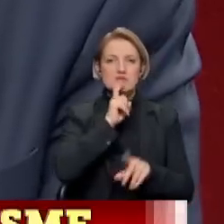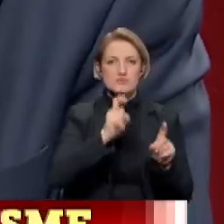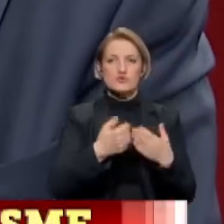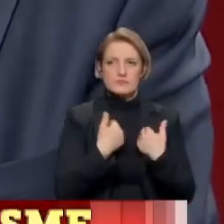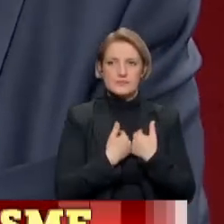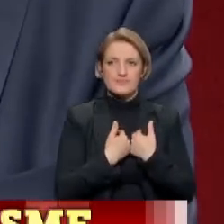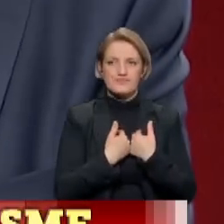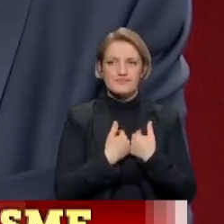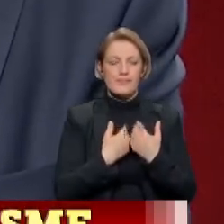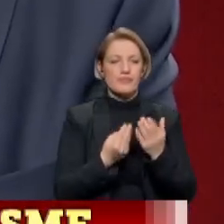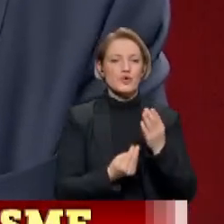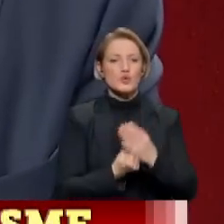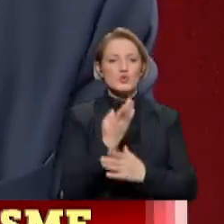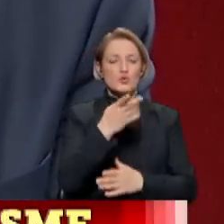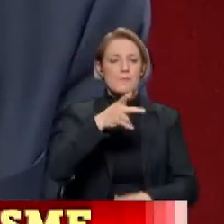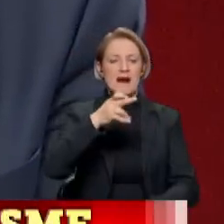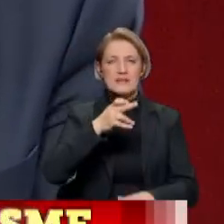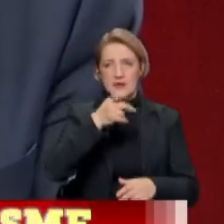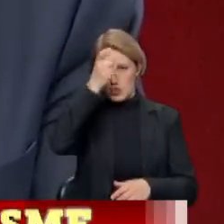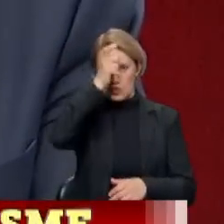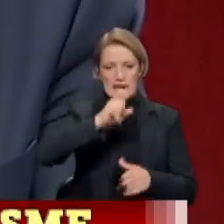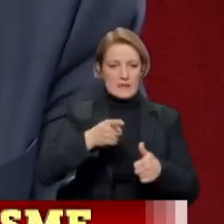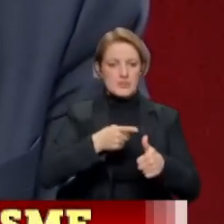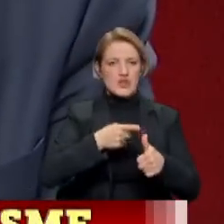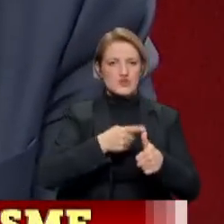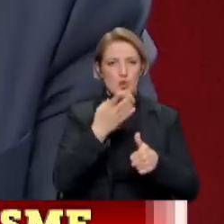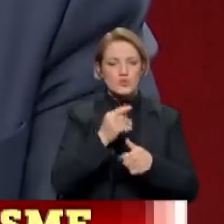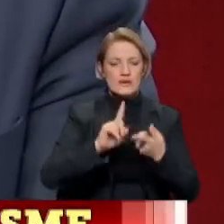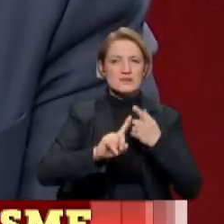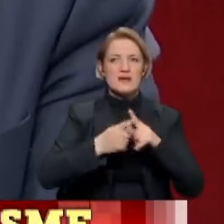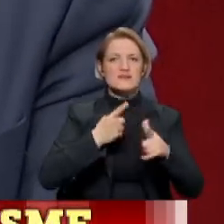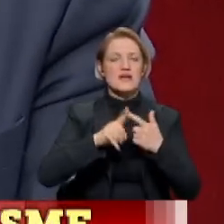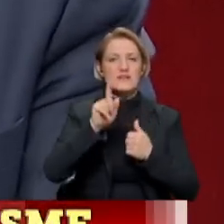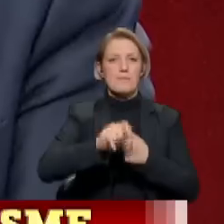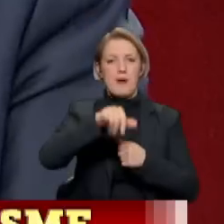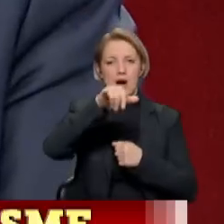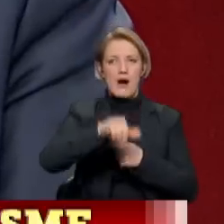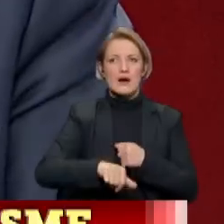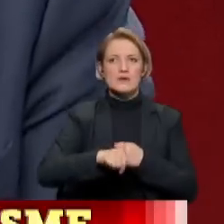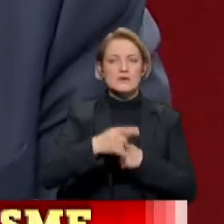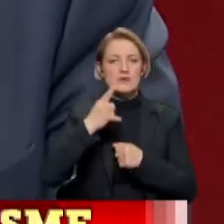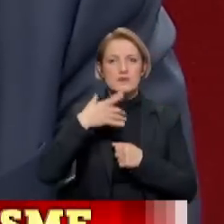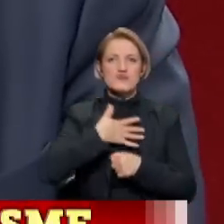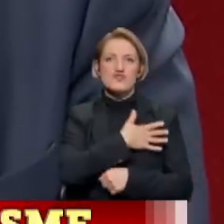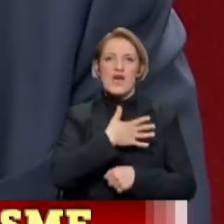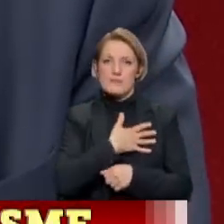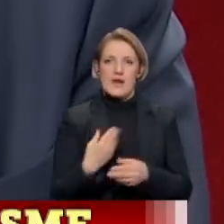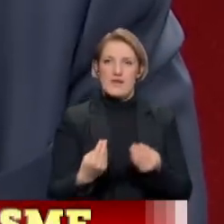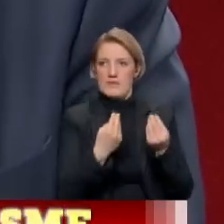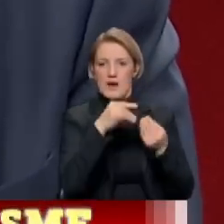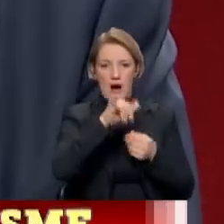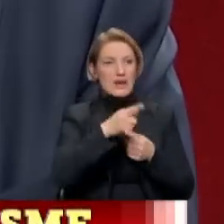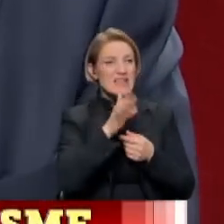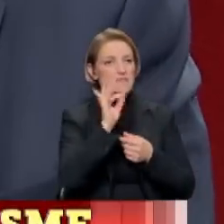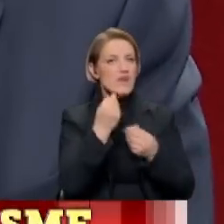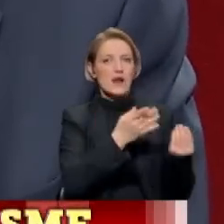Nitekim kurduğu parti Türkiye'de birinci olunca siyaset yapma hakkını ona Cumhuriyet Halk Partisi vermiştir. Evet.